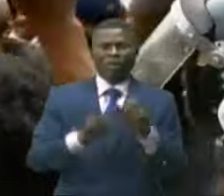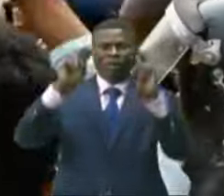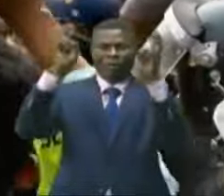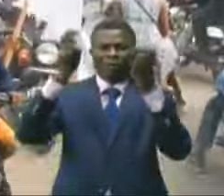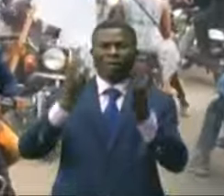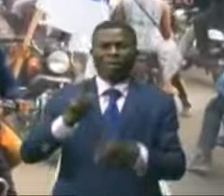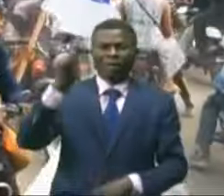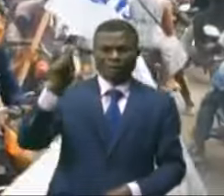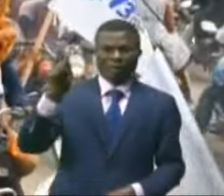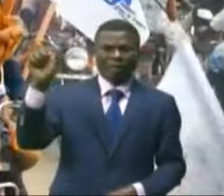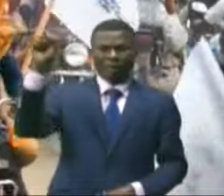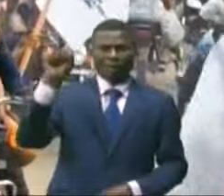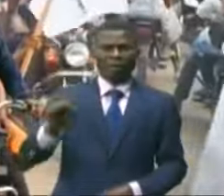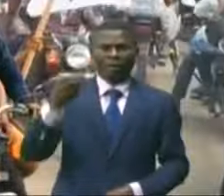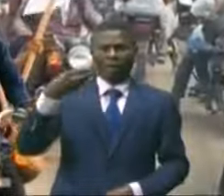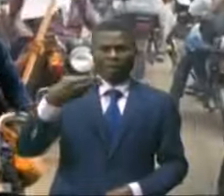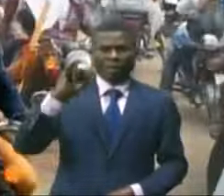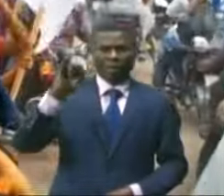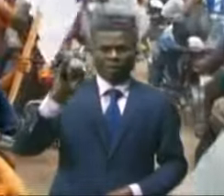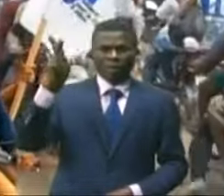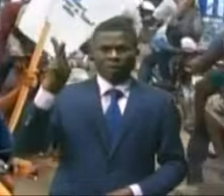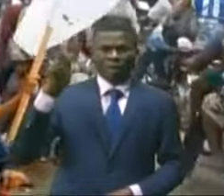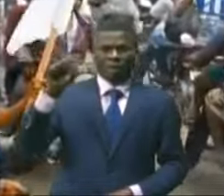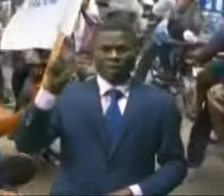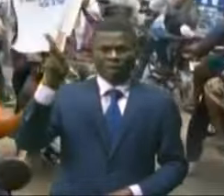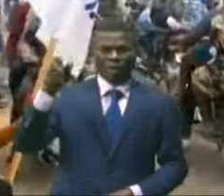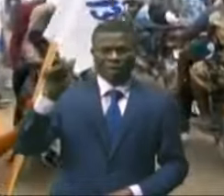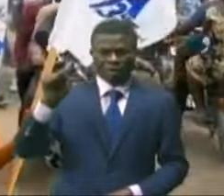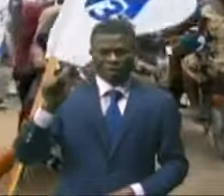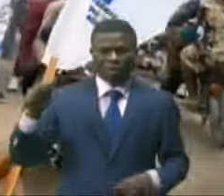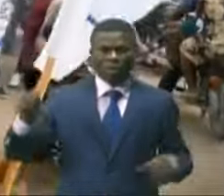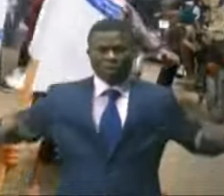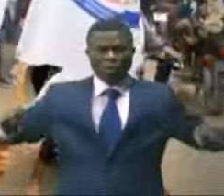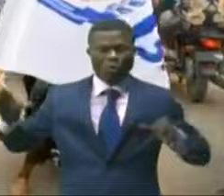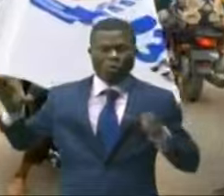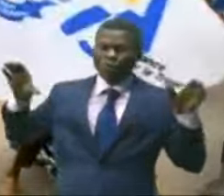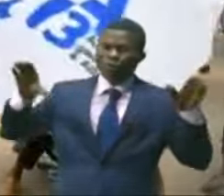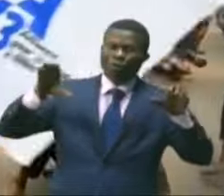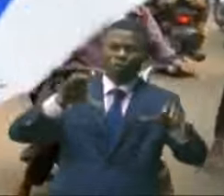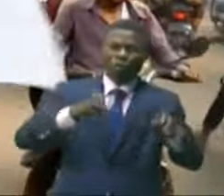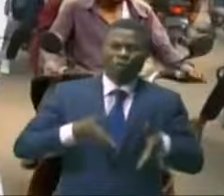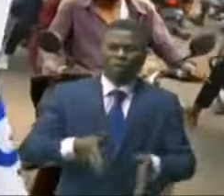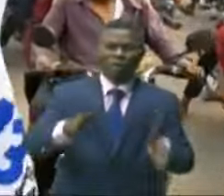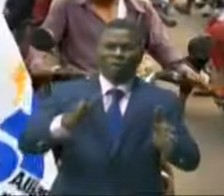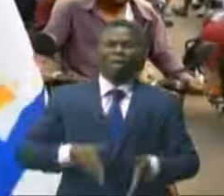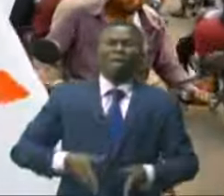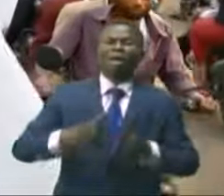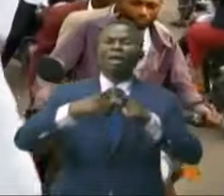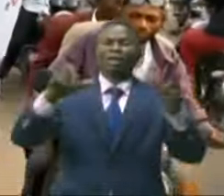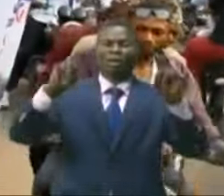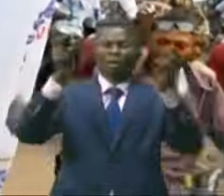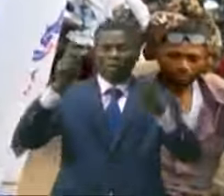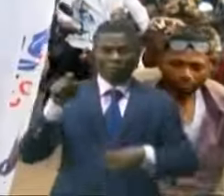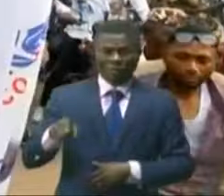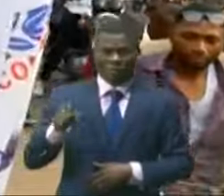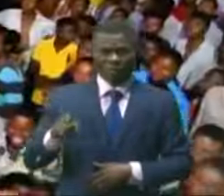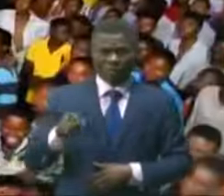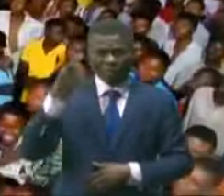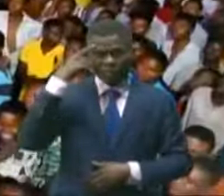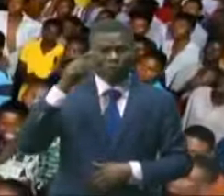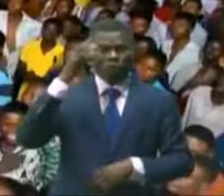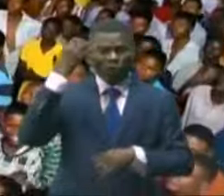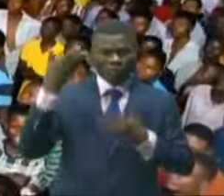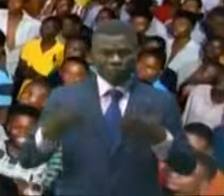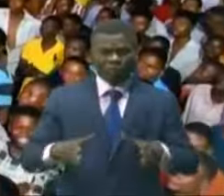base naturelle. La caravane en liesse est partie de Kachungu à Dibumba, en passant par les grandes artères de la ville de Tshikapa, pour